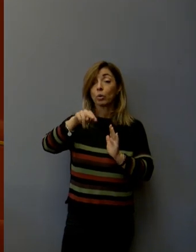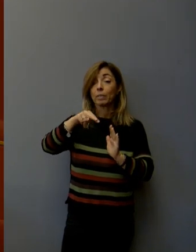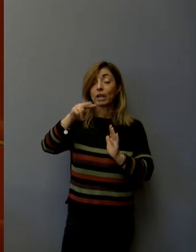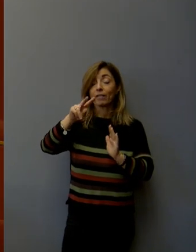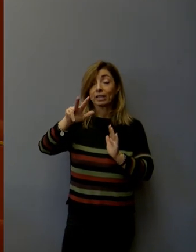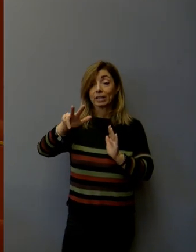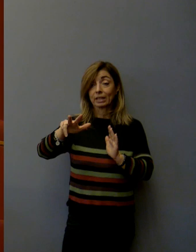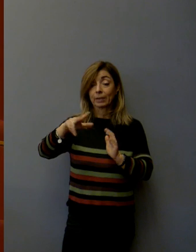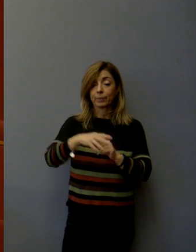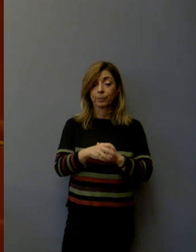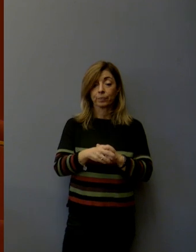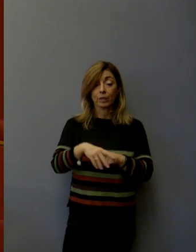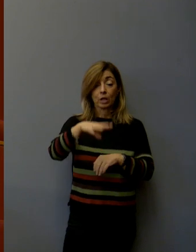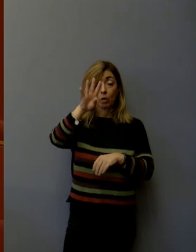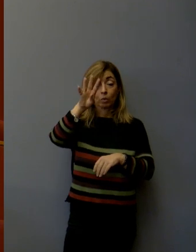4425